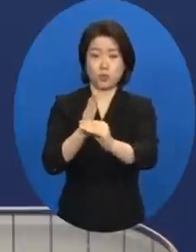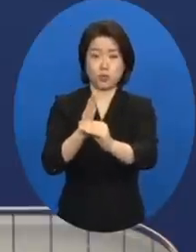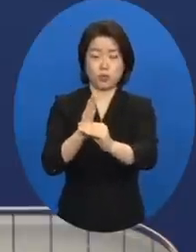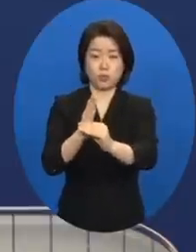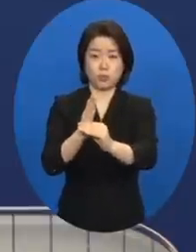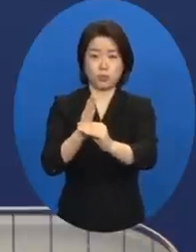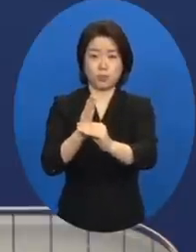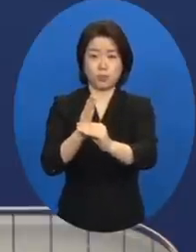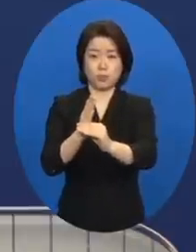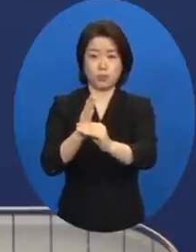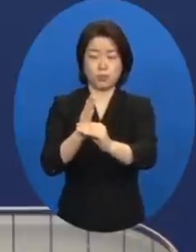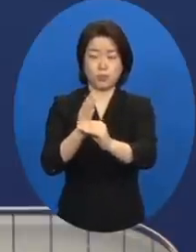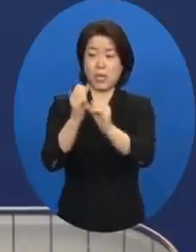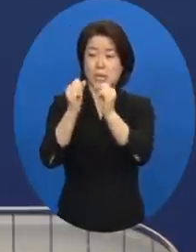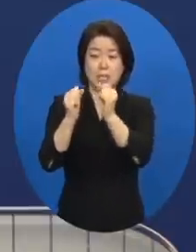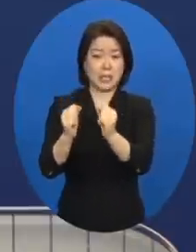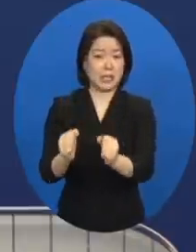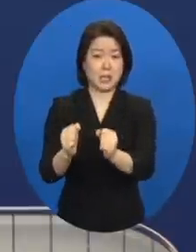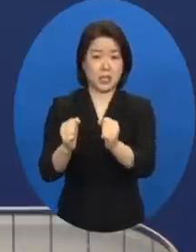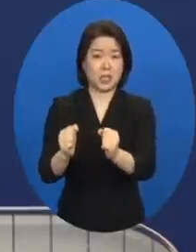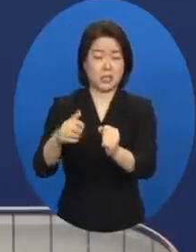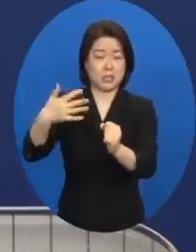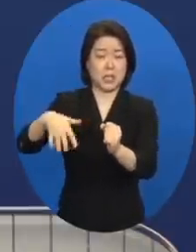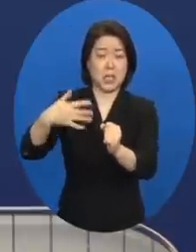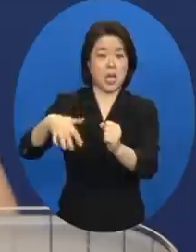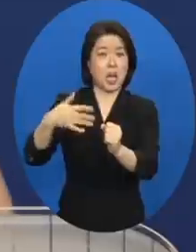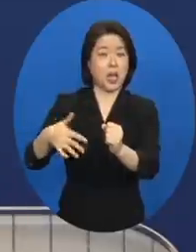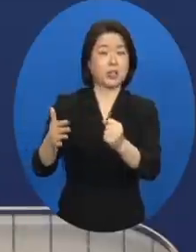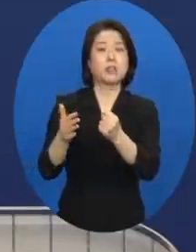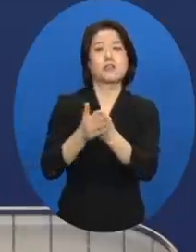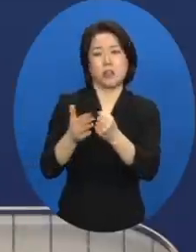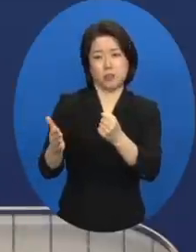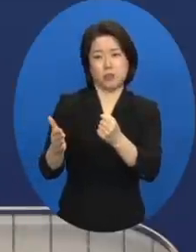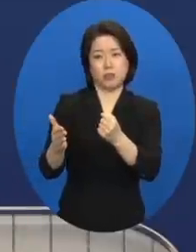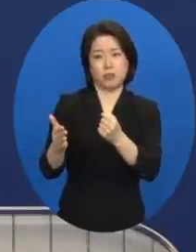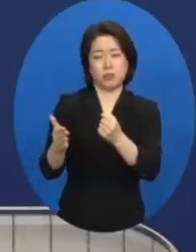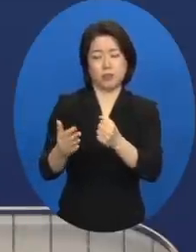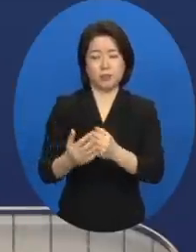중심에 계시지 않기 때문이다.